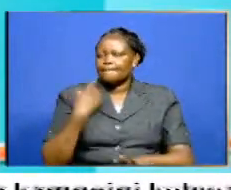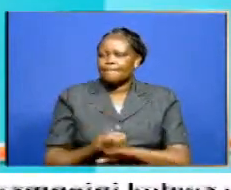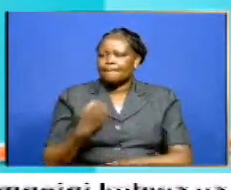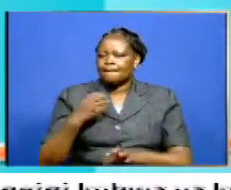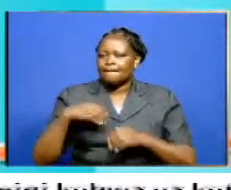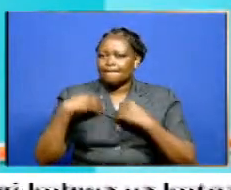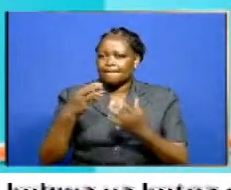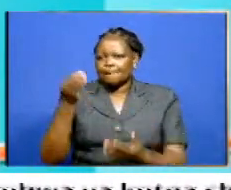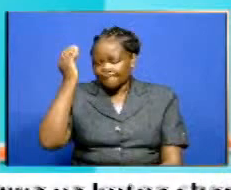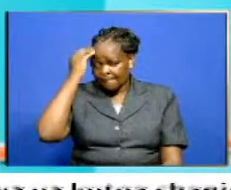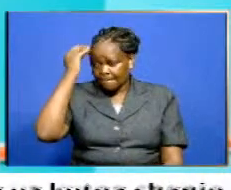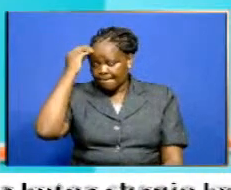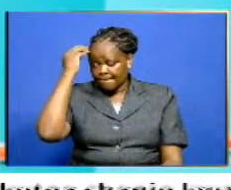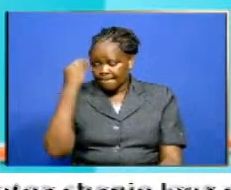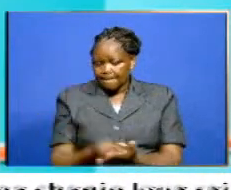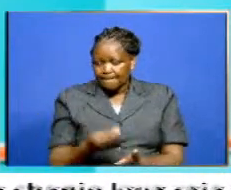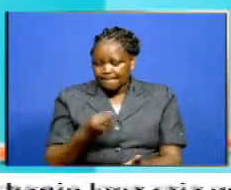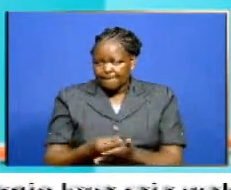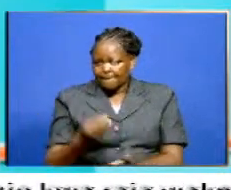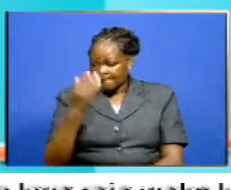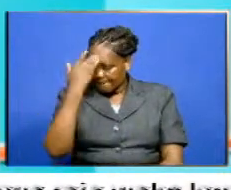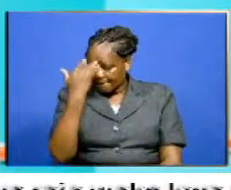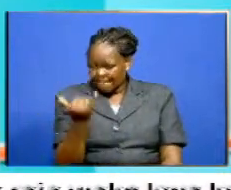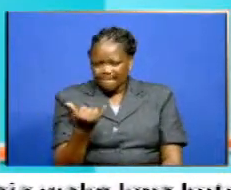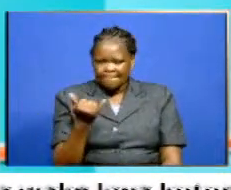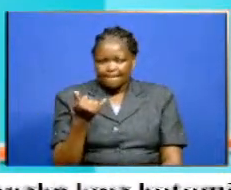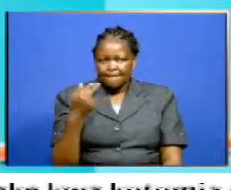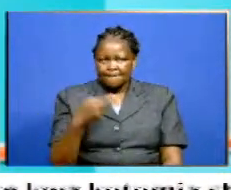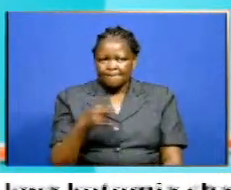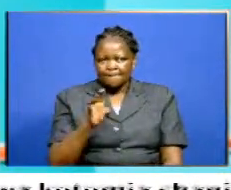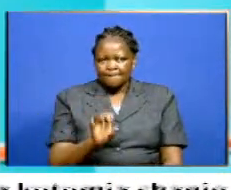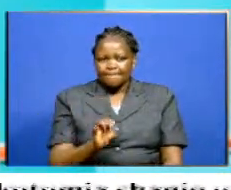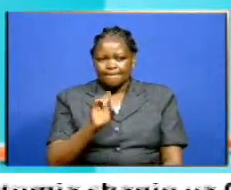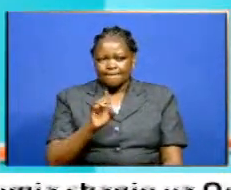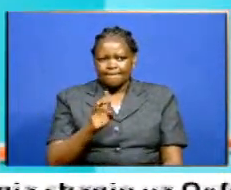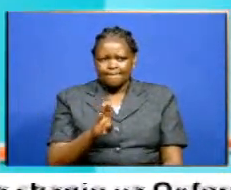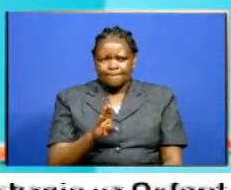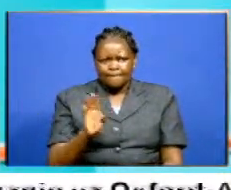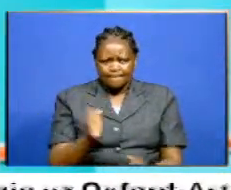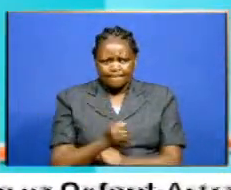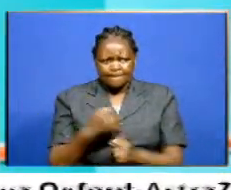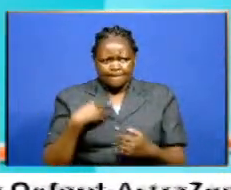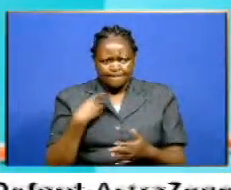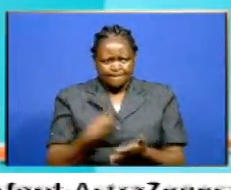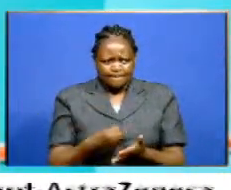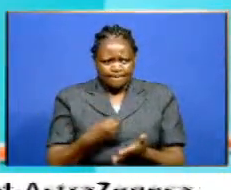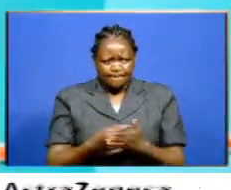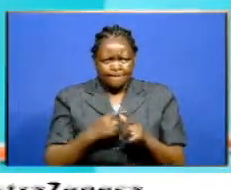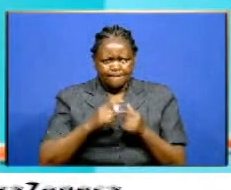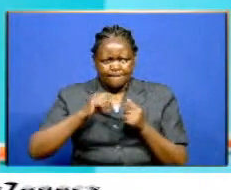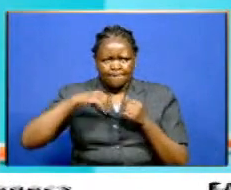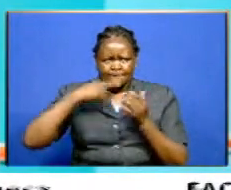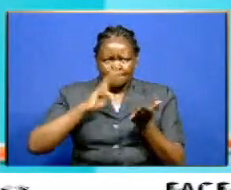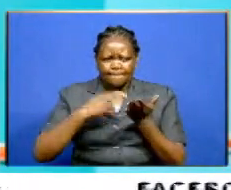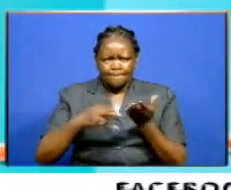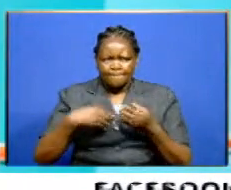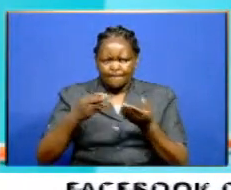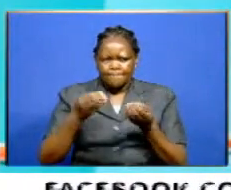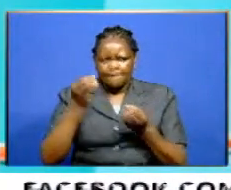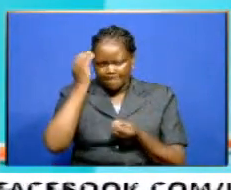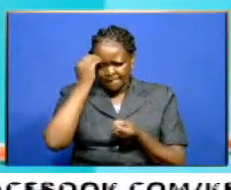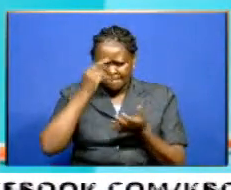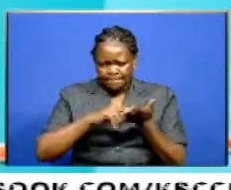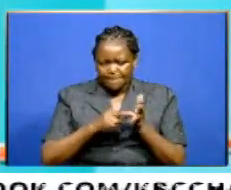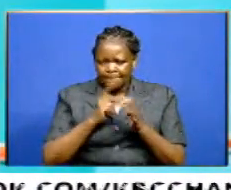kuwapatia wanafunzi pesa, kwa sababu sidhani Higher Education Loans Board wanaweza kuwa na pesa na wakadinda kupatia wanafunzi. So wakati